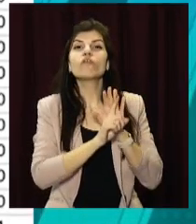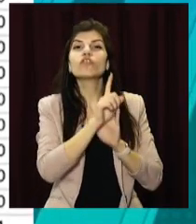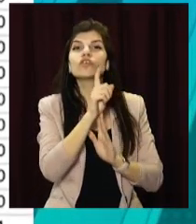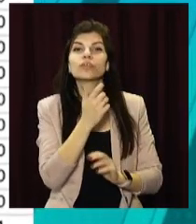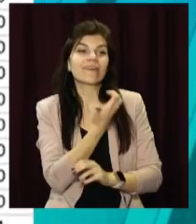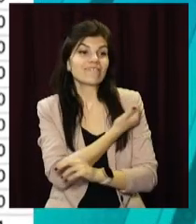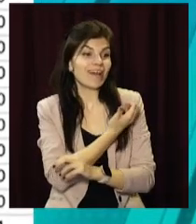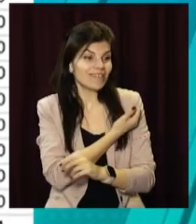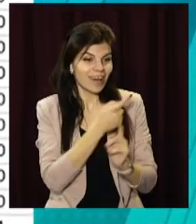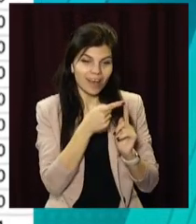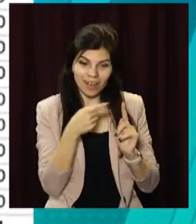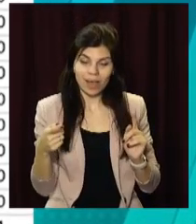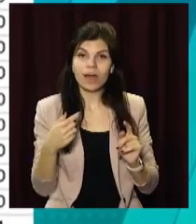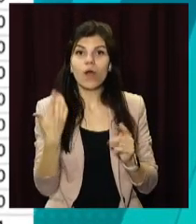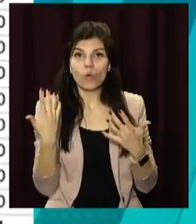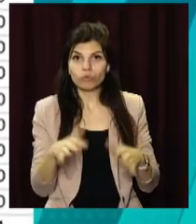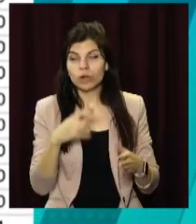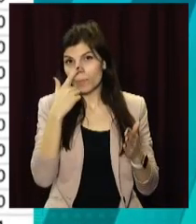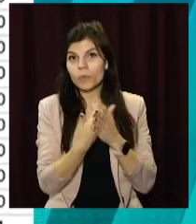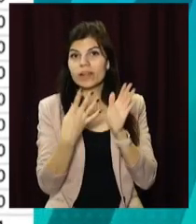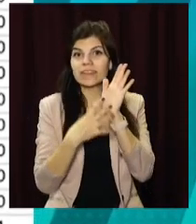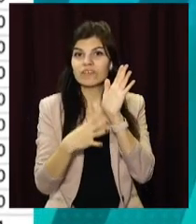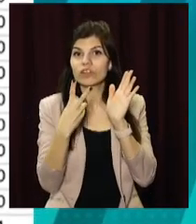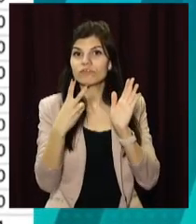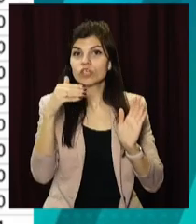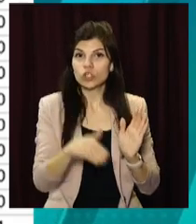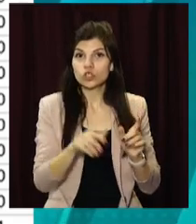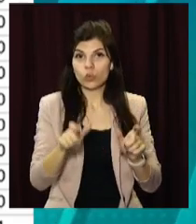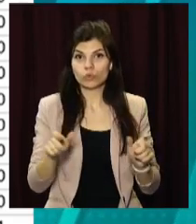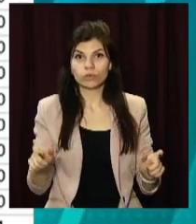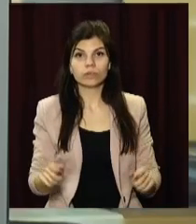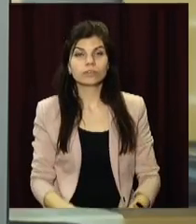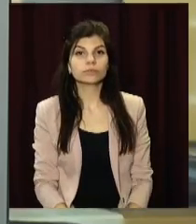препарат отримали вже понад 92 тисячі людей.